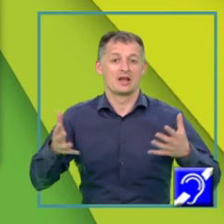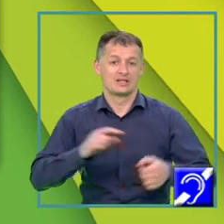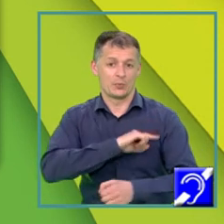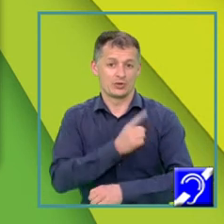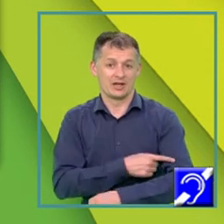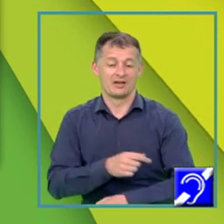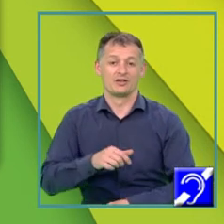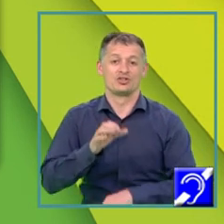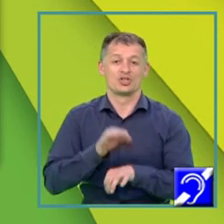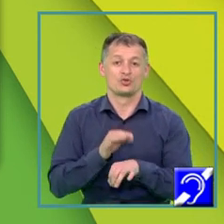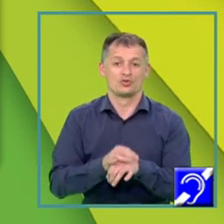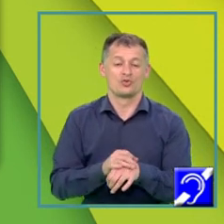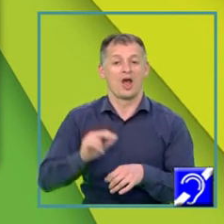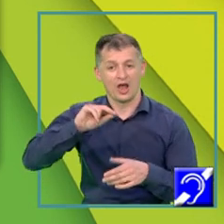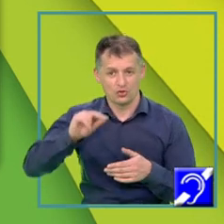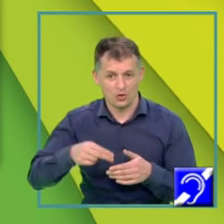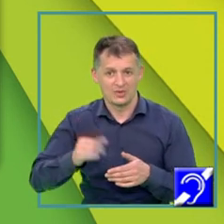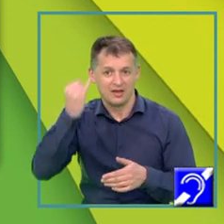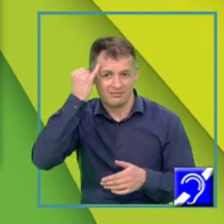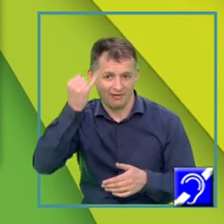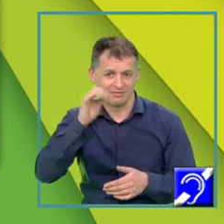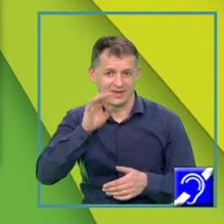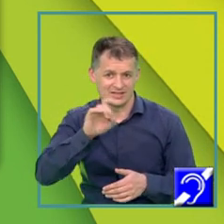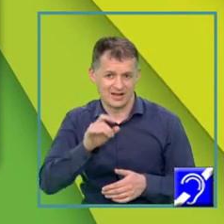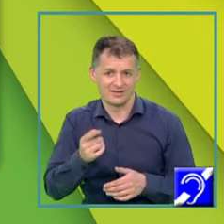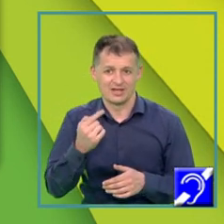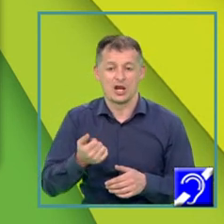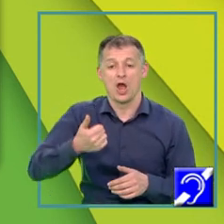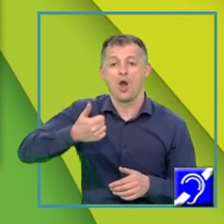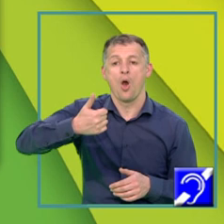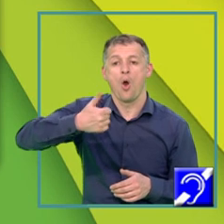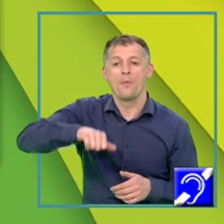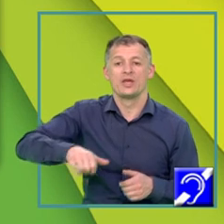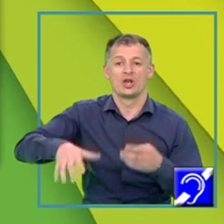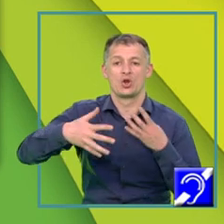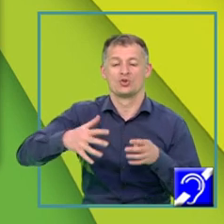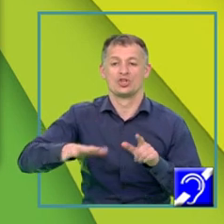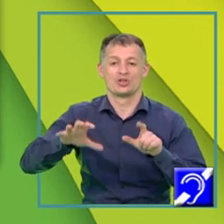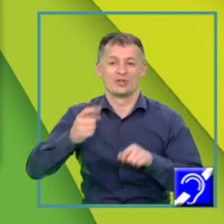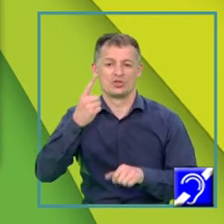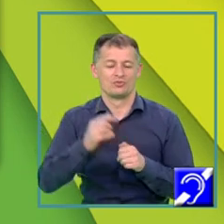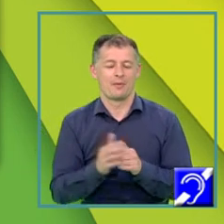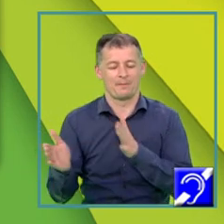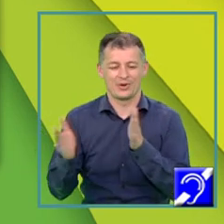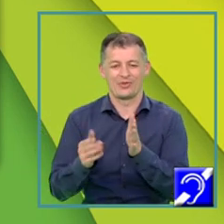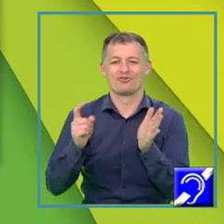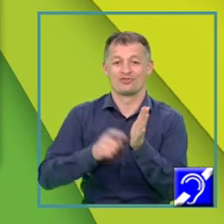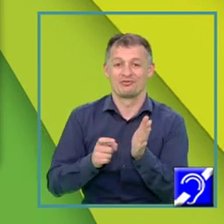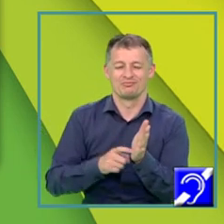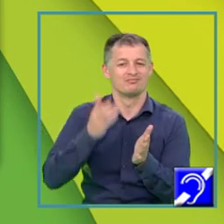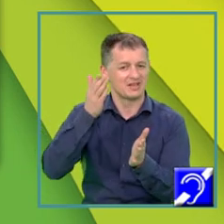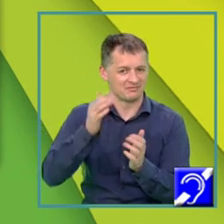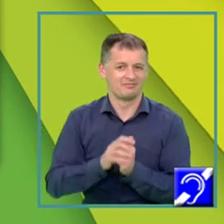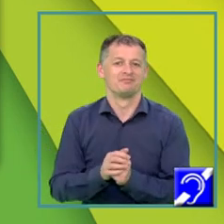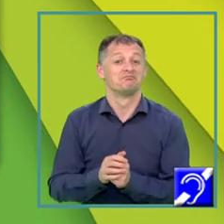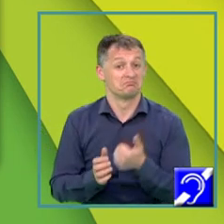adoptă tezele din iulie 1971. Deci suntem în perioada cerută de către Cerință, prin